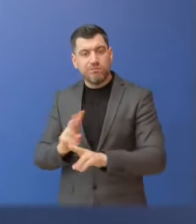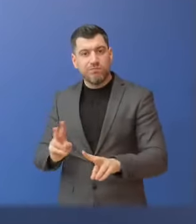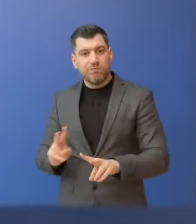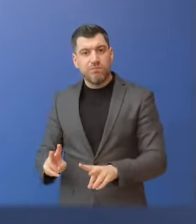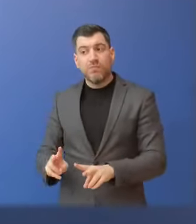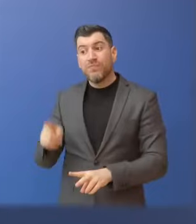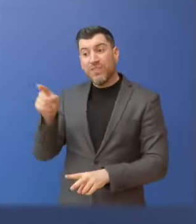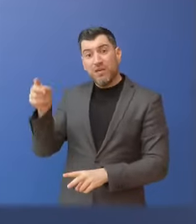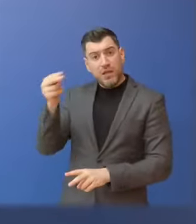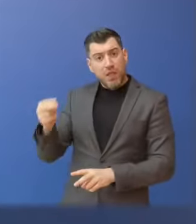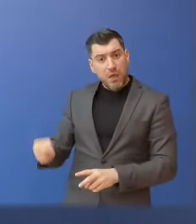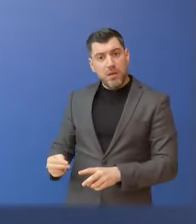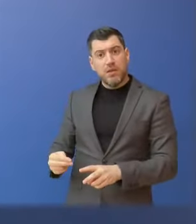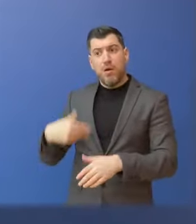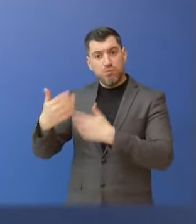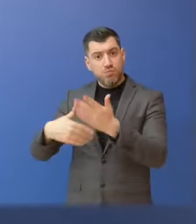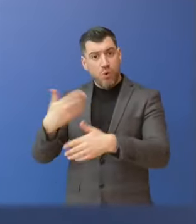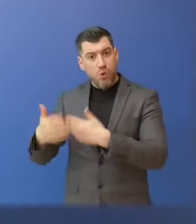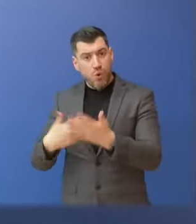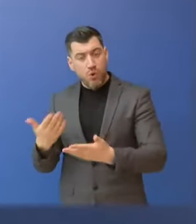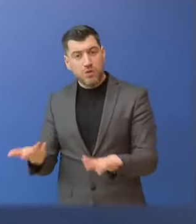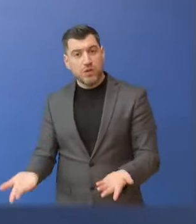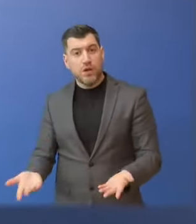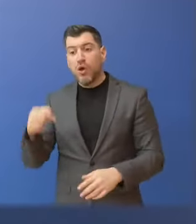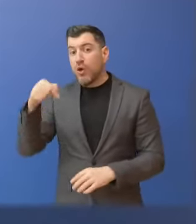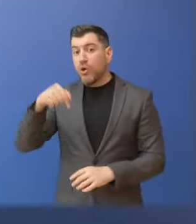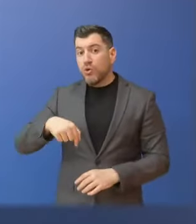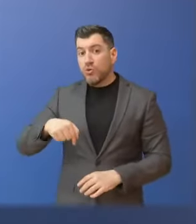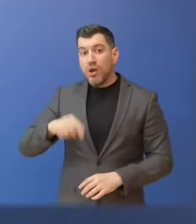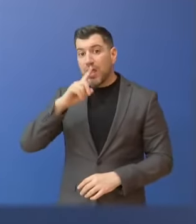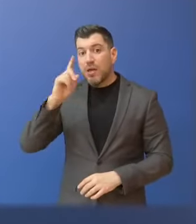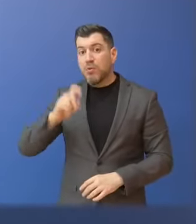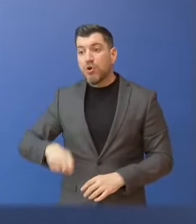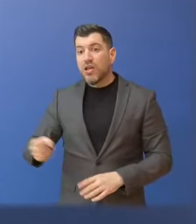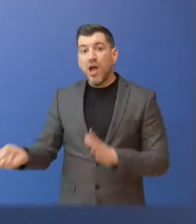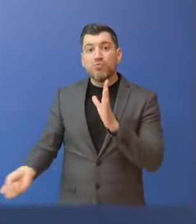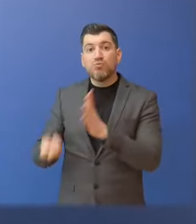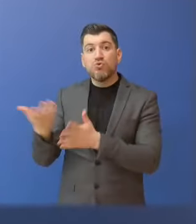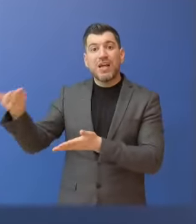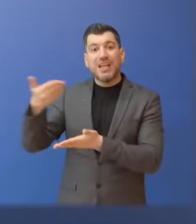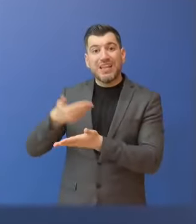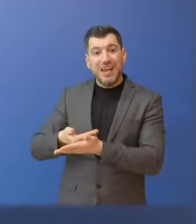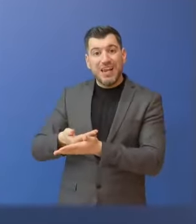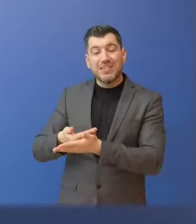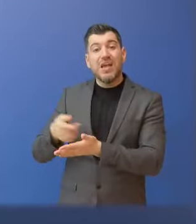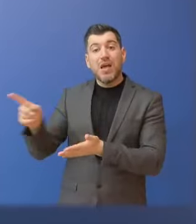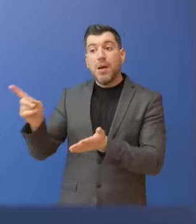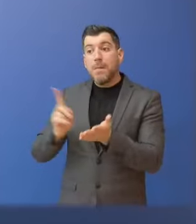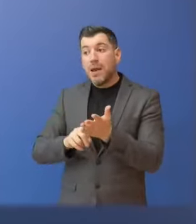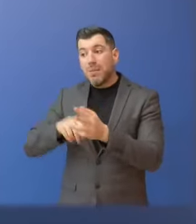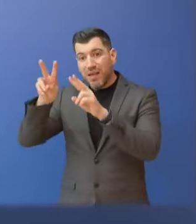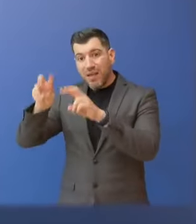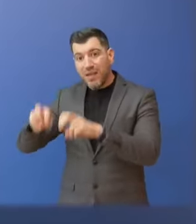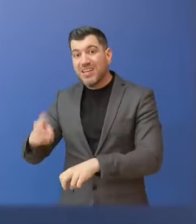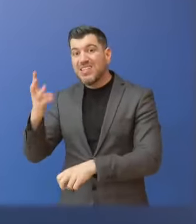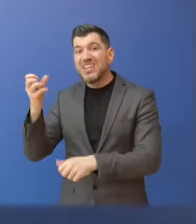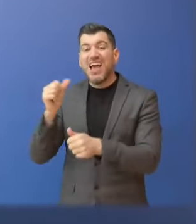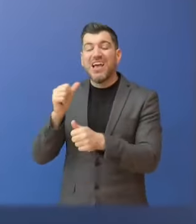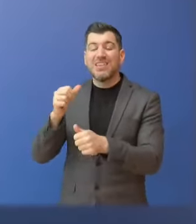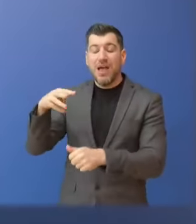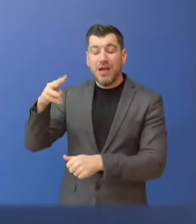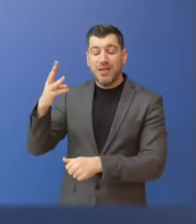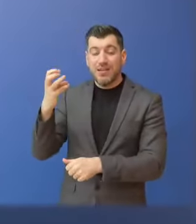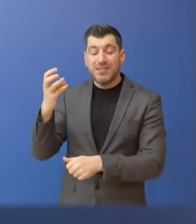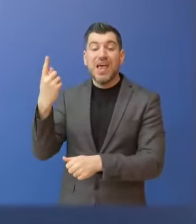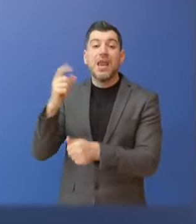υποθέσεις και προχώρησαν και ξεπάγωσα πλέον υποχρεωτικά οι νέες καταγγελίες πρέπει να εξετάζονται μέσα σε 30 ημέρες έχουμε ένα ενοποιημένο